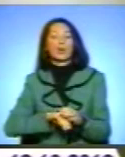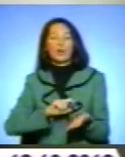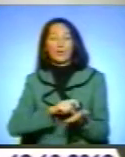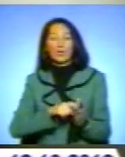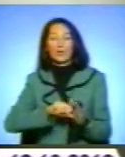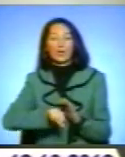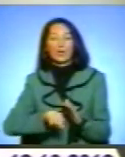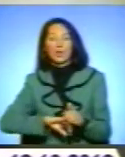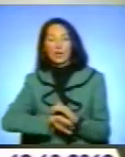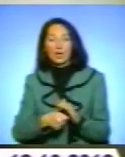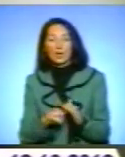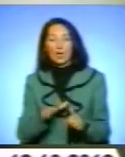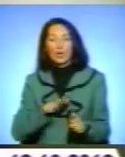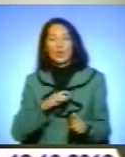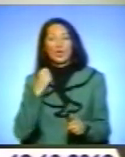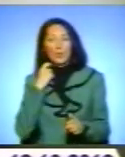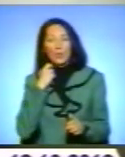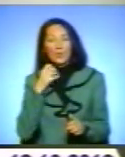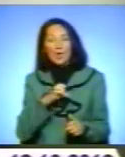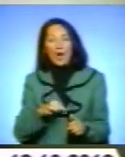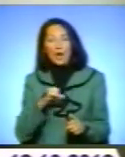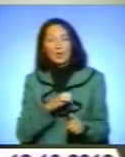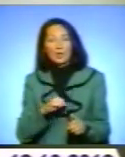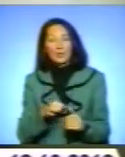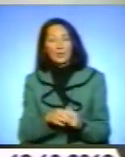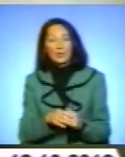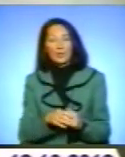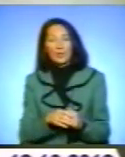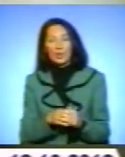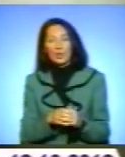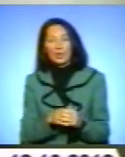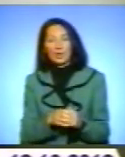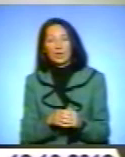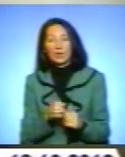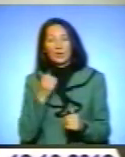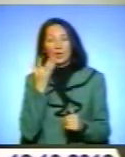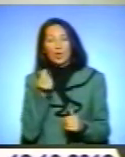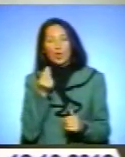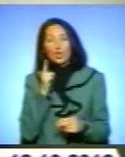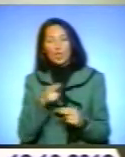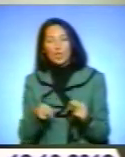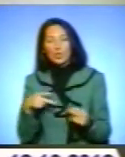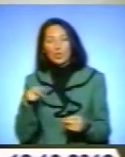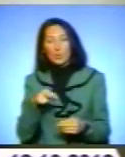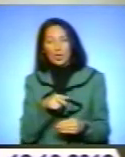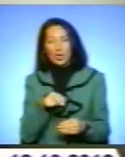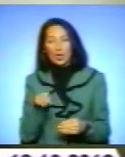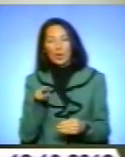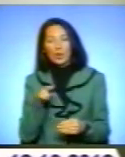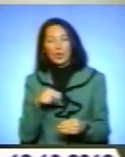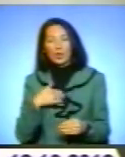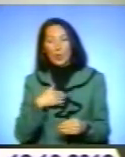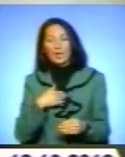алкогольного п'яніння, вибивали мого друга Олега. Коли гроші закінчились, ми пішли до мене в